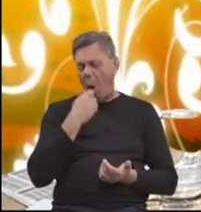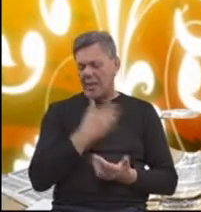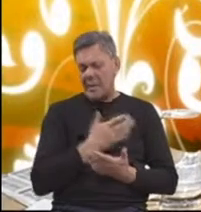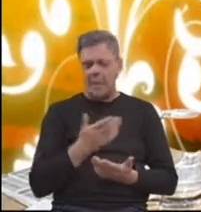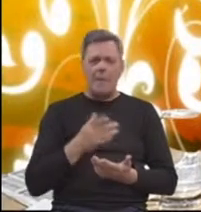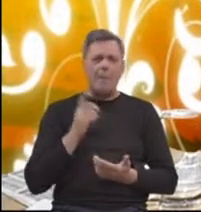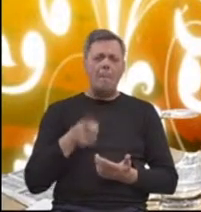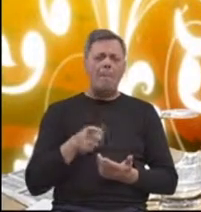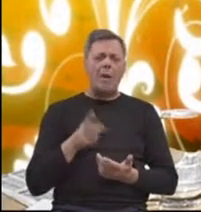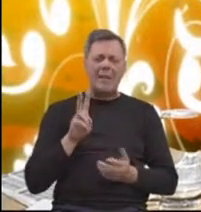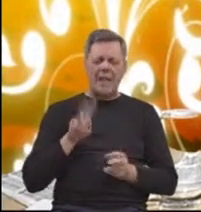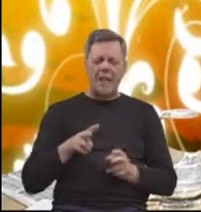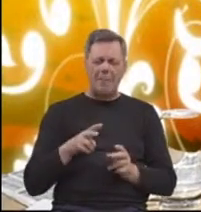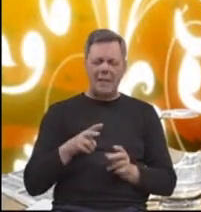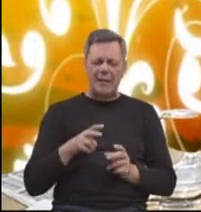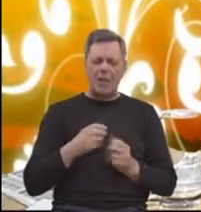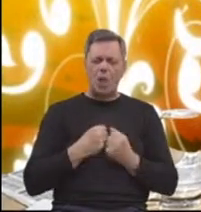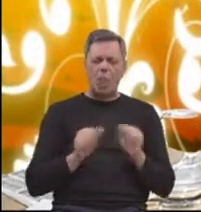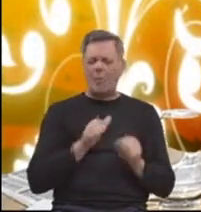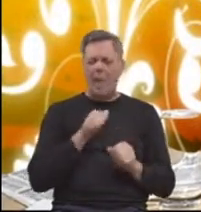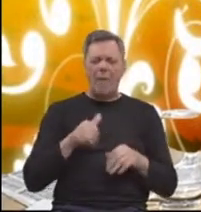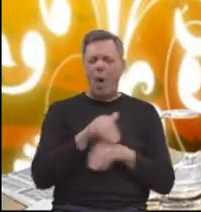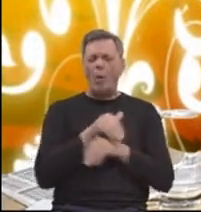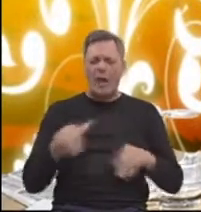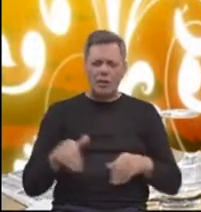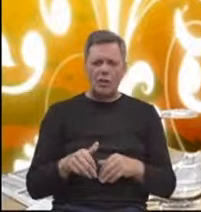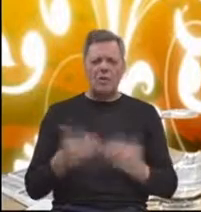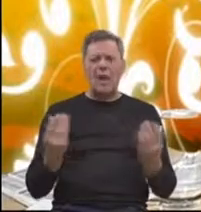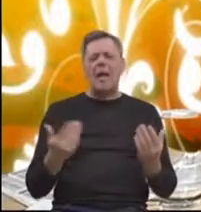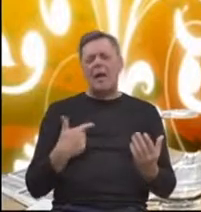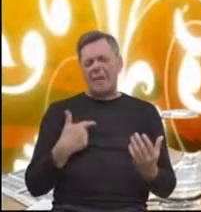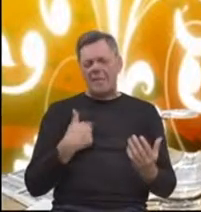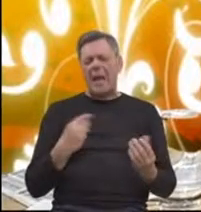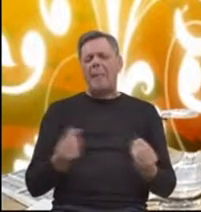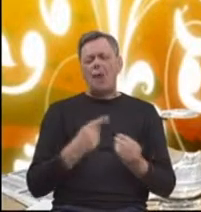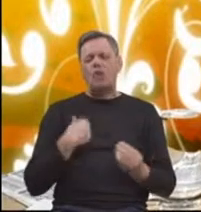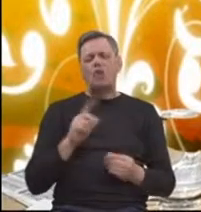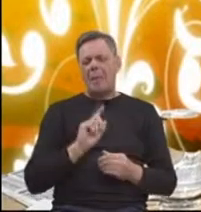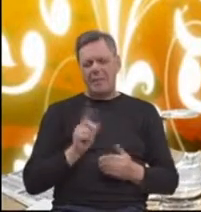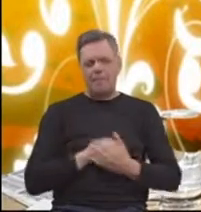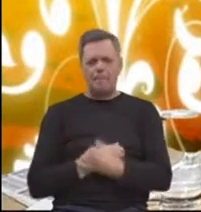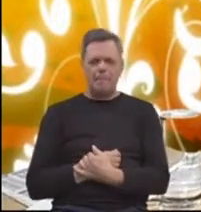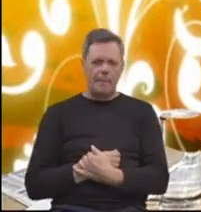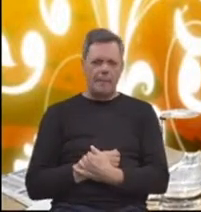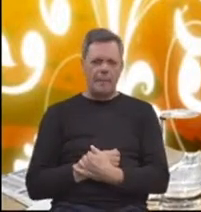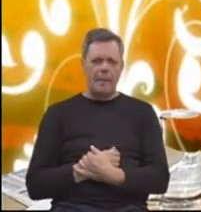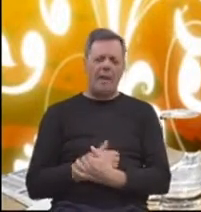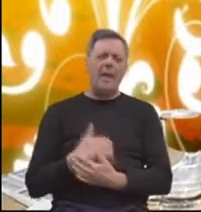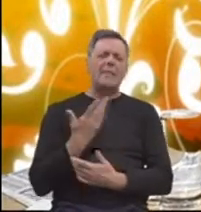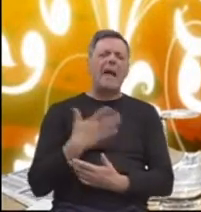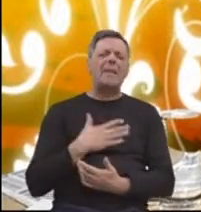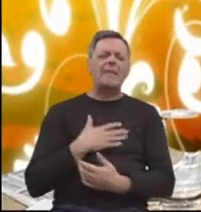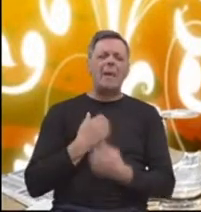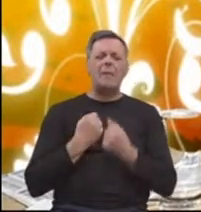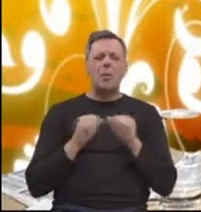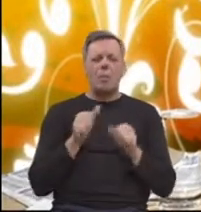Znači, mora se imati sloboda i neograničenost da sam nešto što jesam ili nisam. Prema tome, dati sebi slobodu